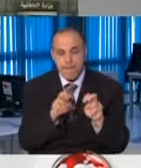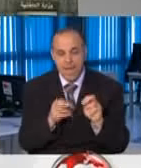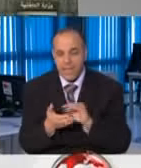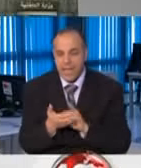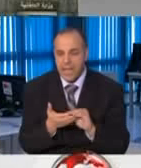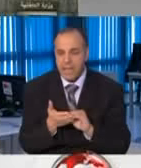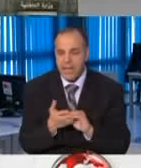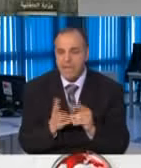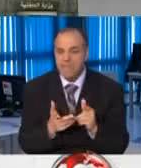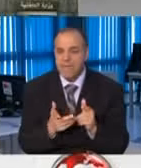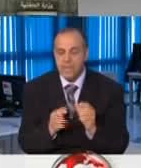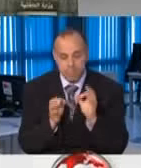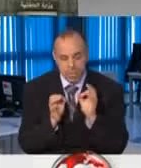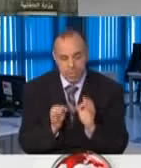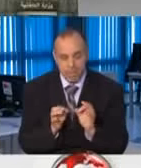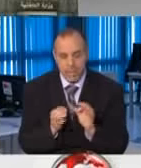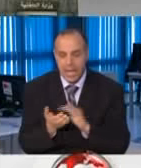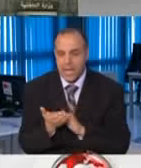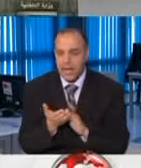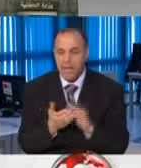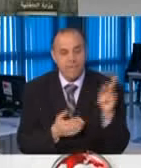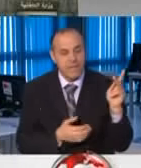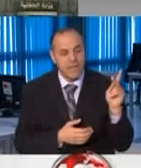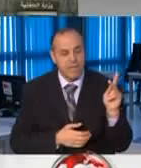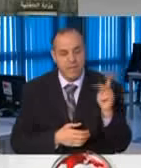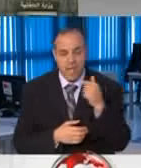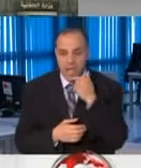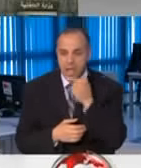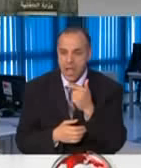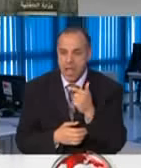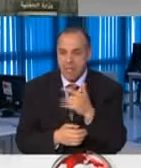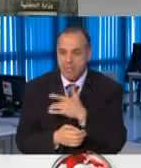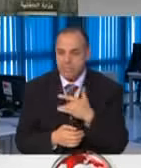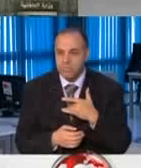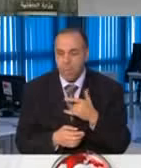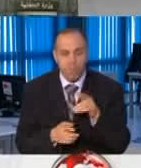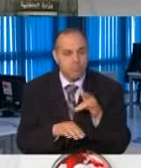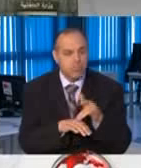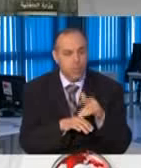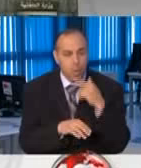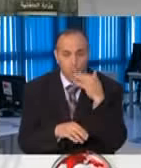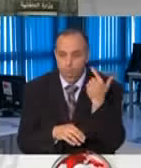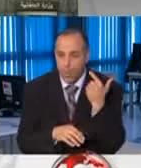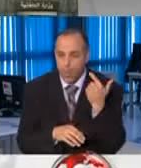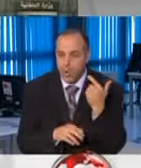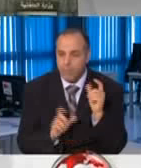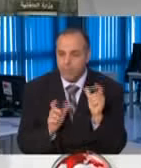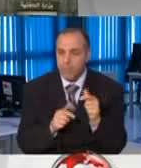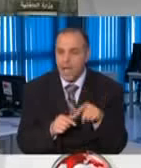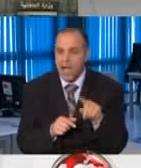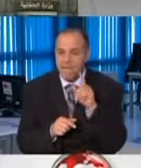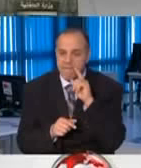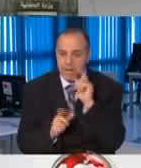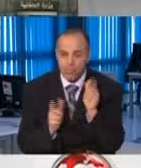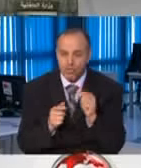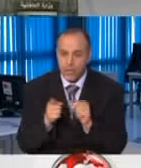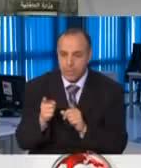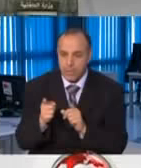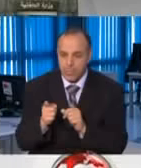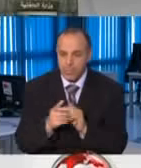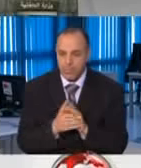إداري معمق ودقيق وميداني في الكاف بخصوص الظروف والملابسات التي أحاطت بإيقاف الفتاة عفراء بن